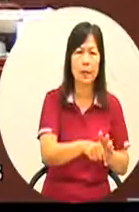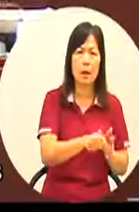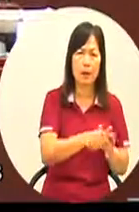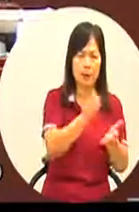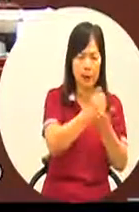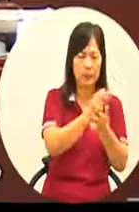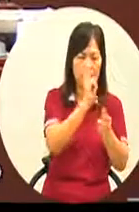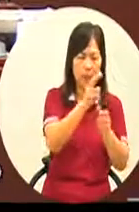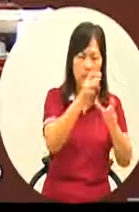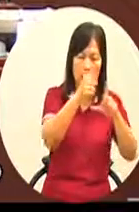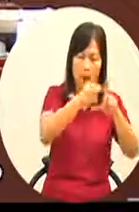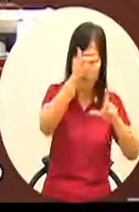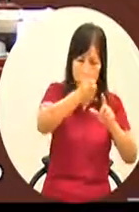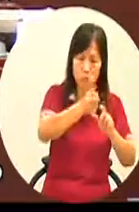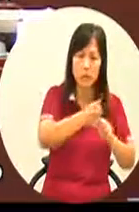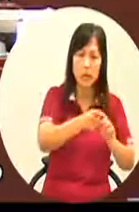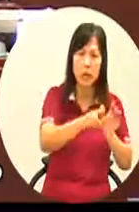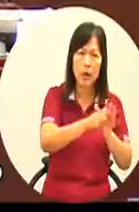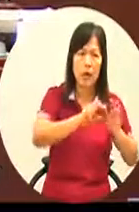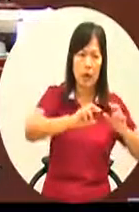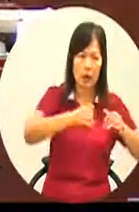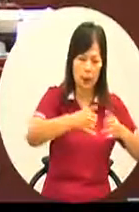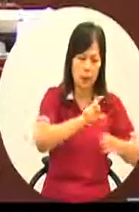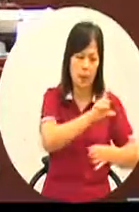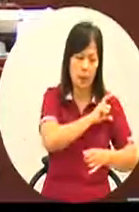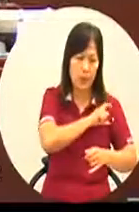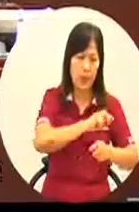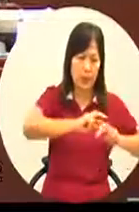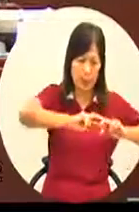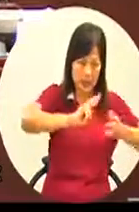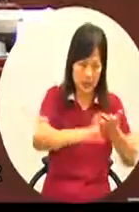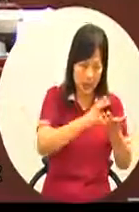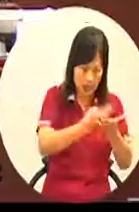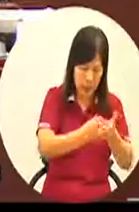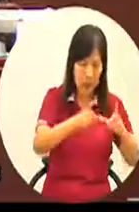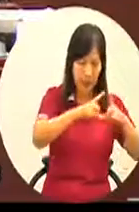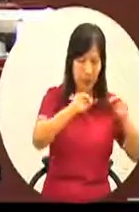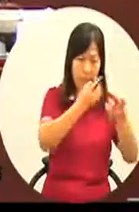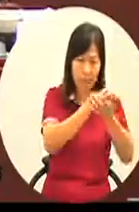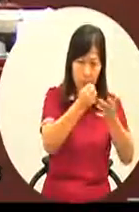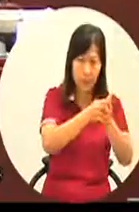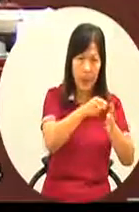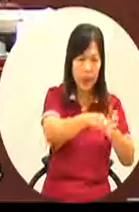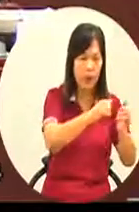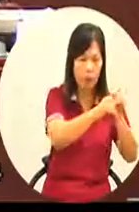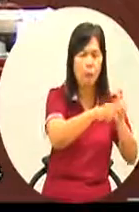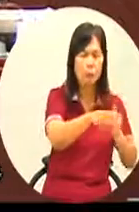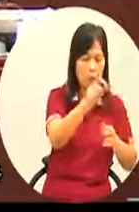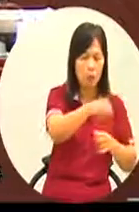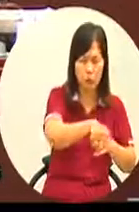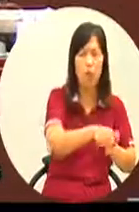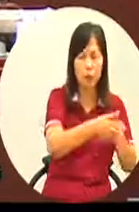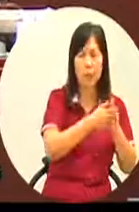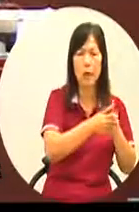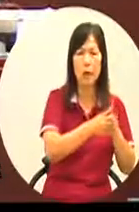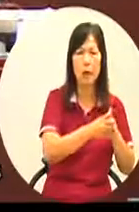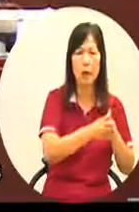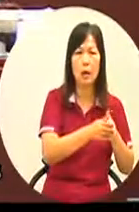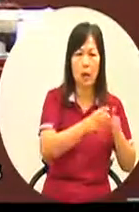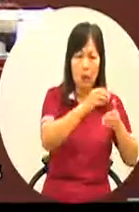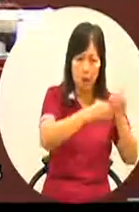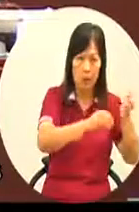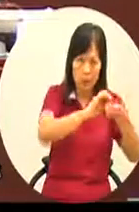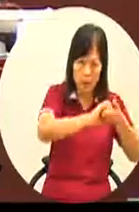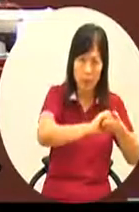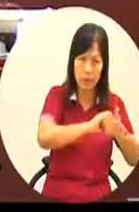托阮的区长，是不是？因为咱改路名、路牌这個，咱需要咱的住户。的同意啦，啊，但是而且伫咱的规定内底